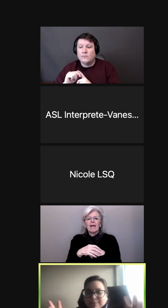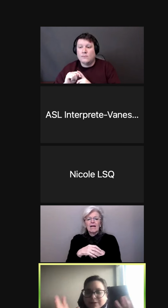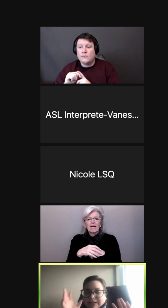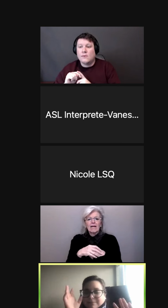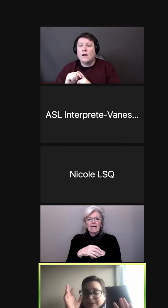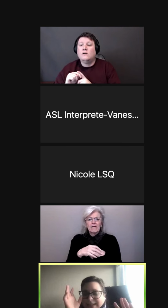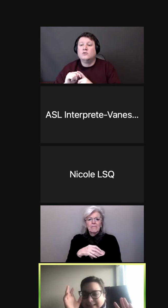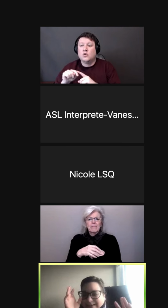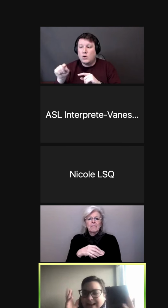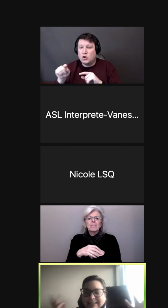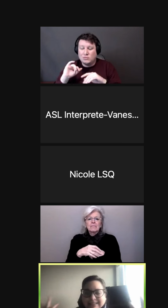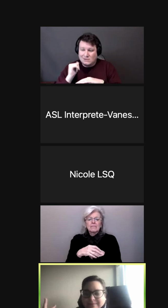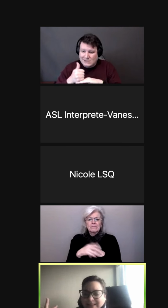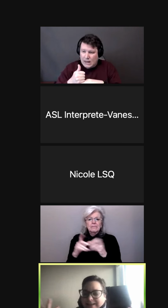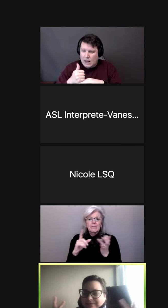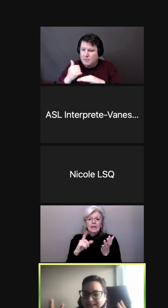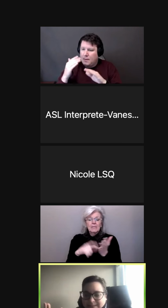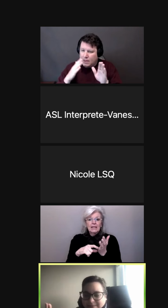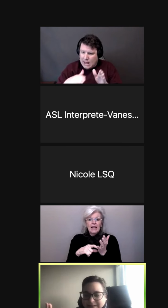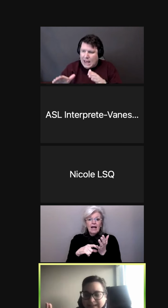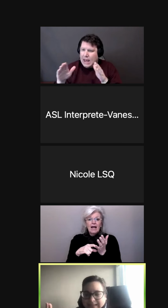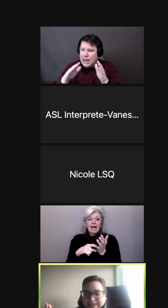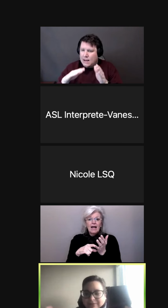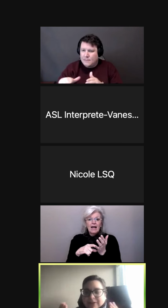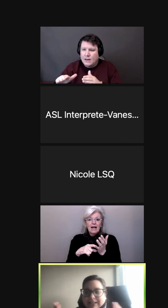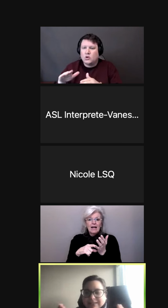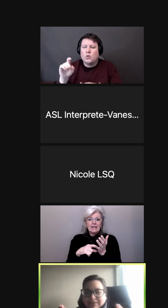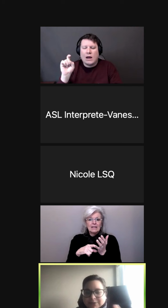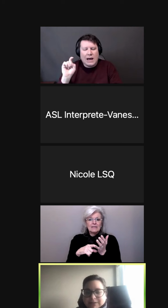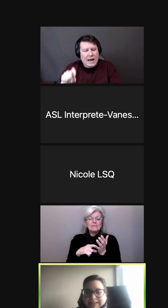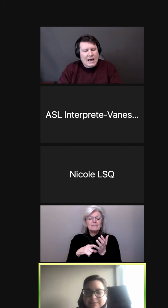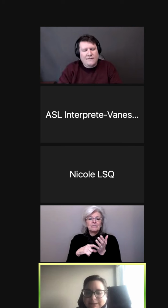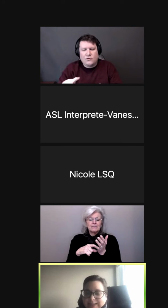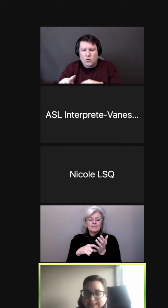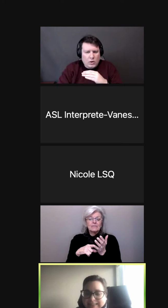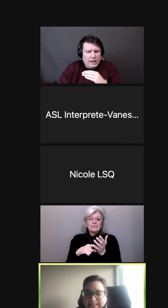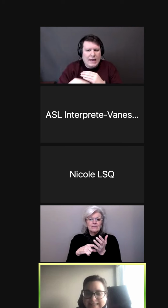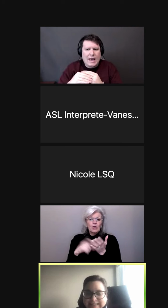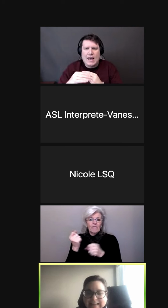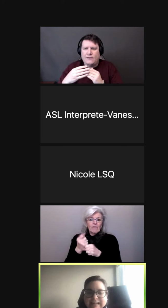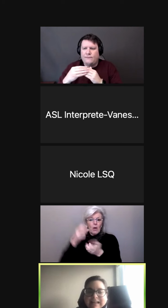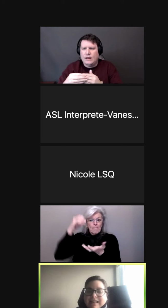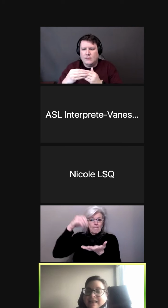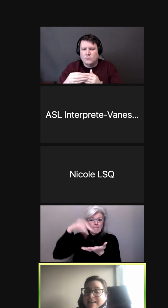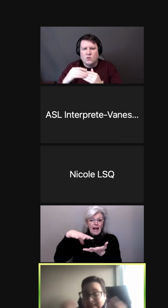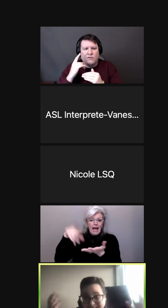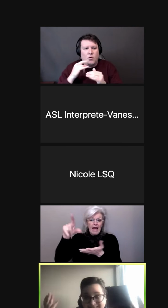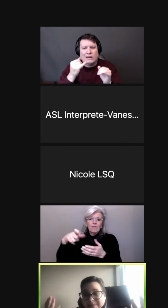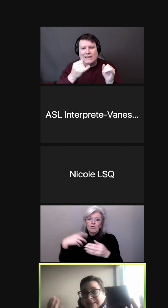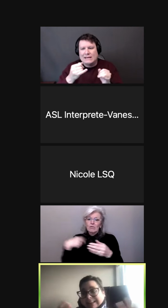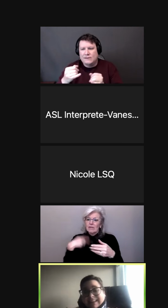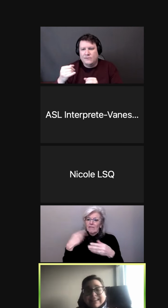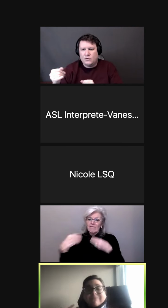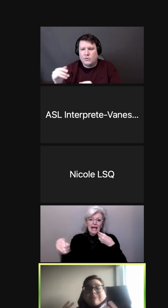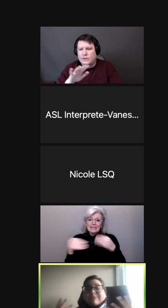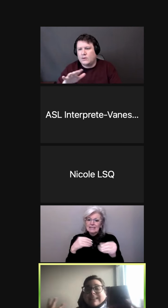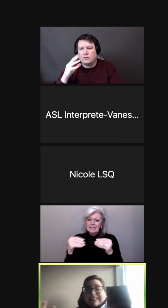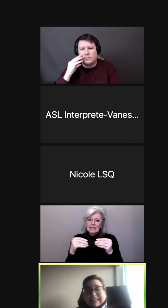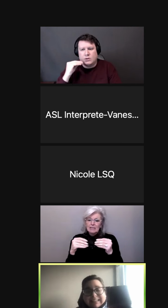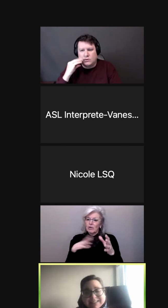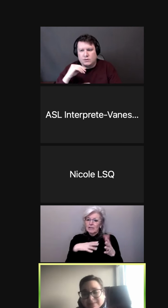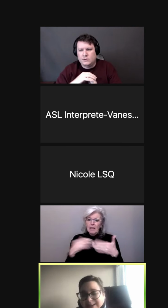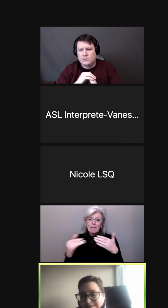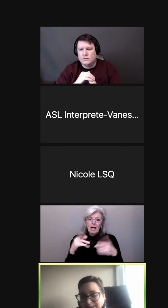Et lorsqu'on élabore un plan, il faut qu soit flexible et qu'on laisse de la place pour les